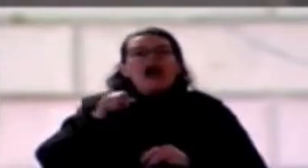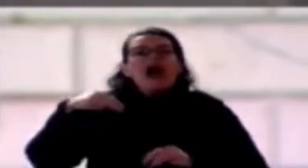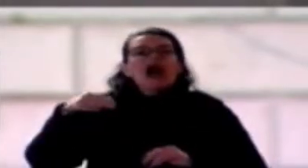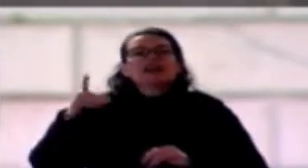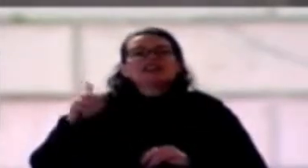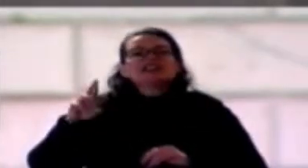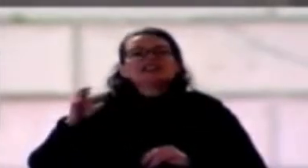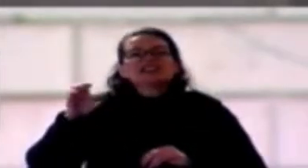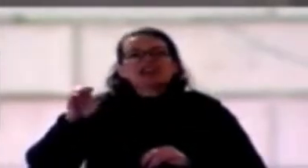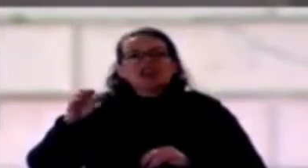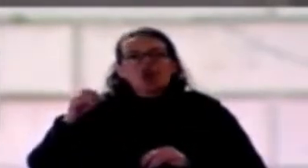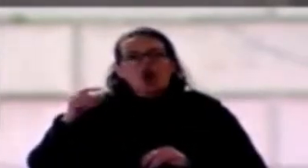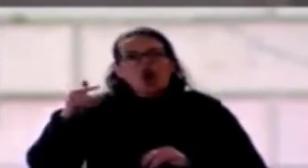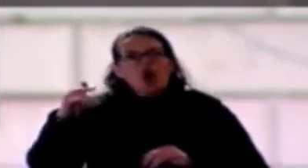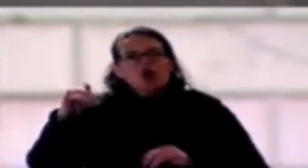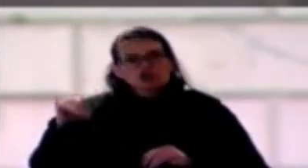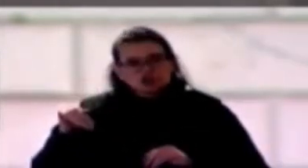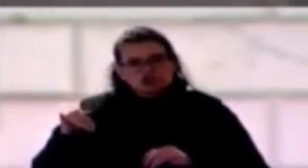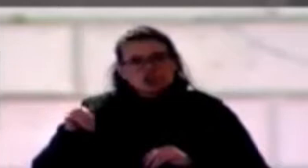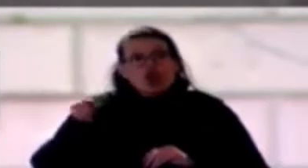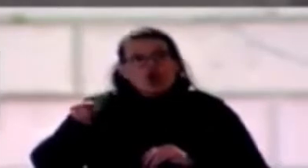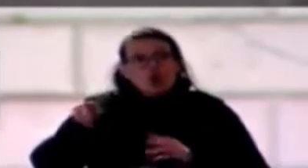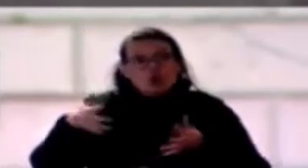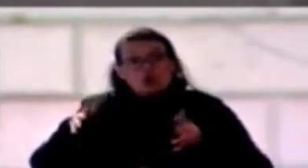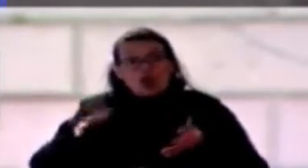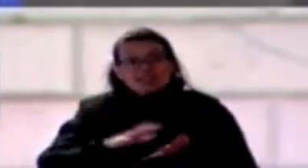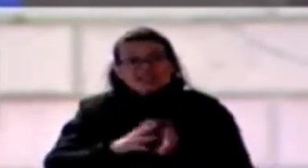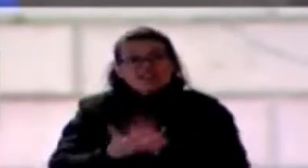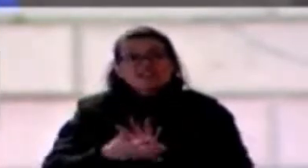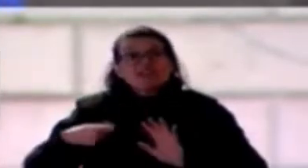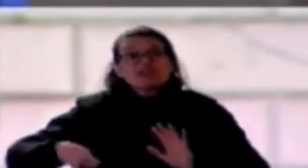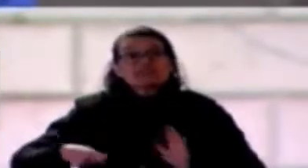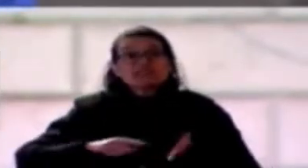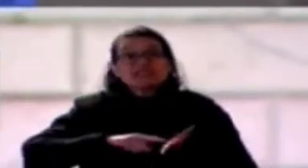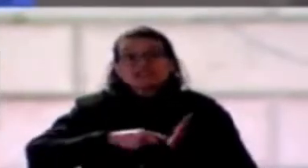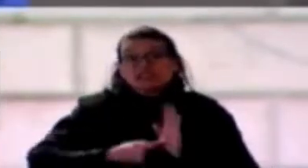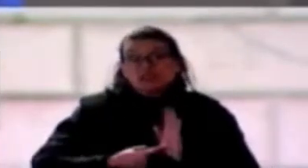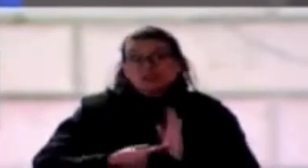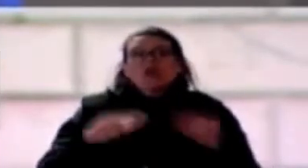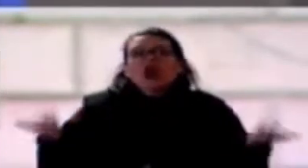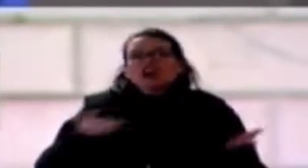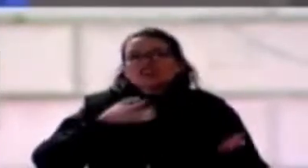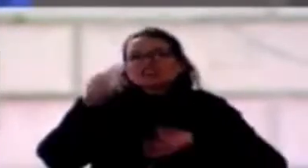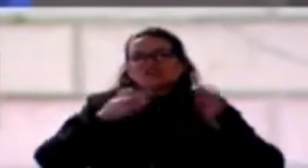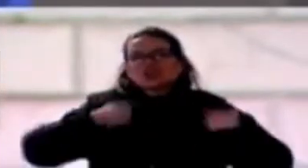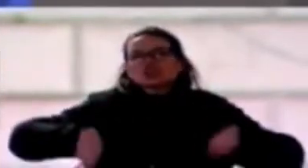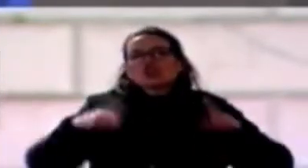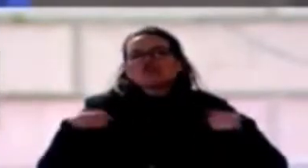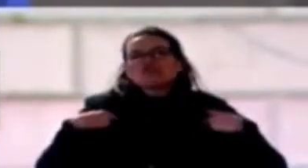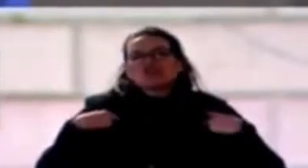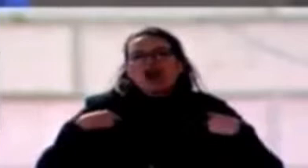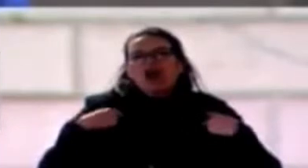condannato e prescritto per reati di mafia, stava per diventare il Presidente della Repubblica. Quindi noi viviamo in un paese in